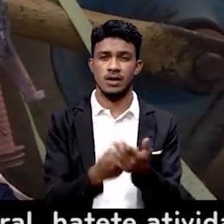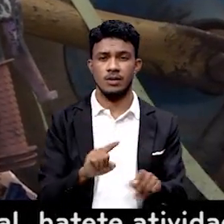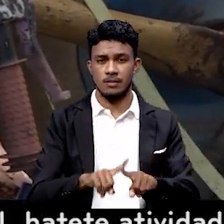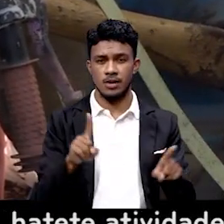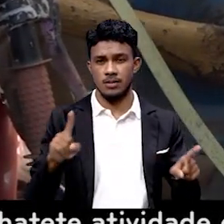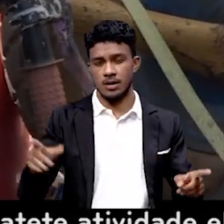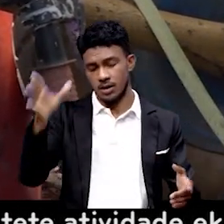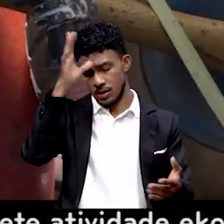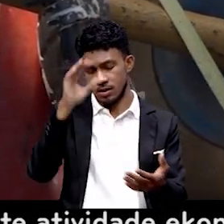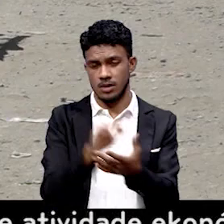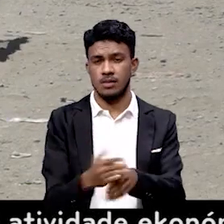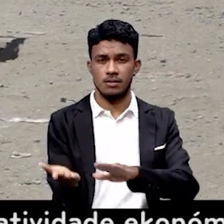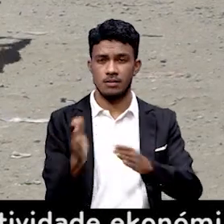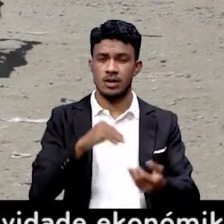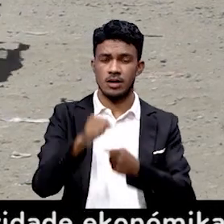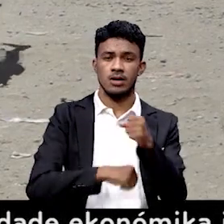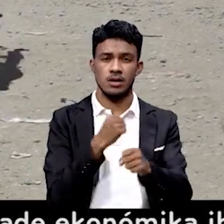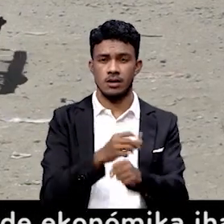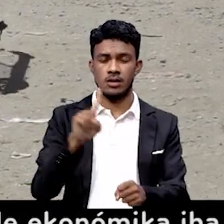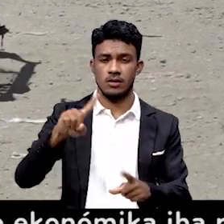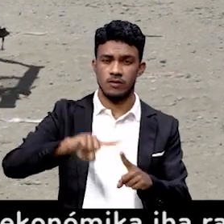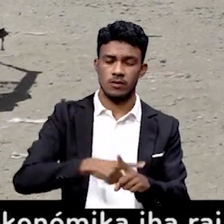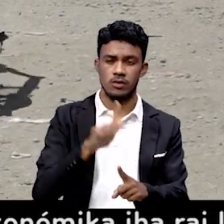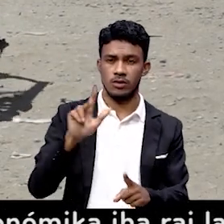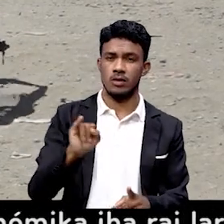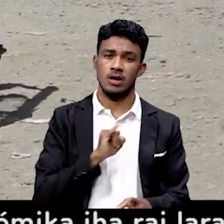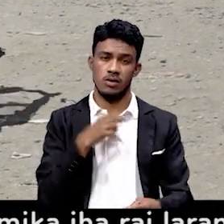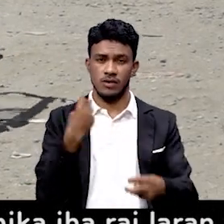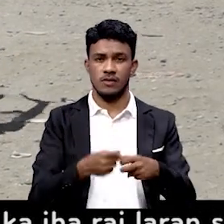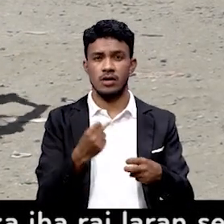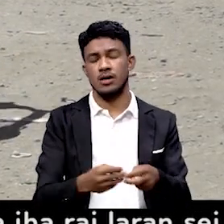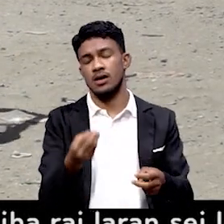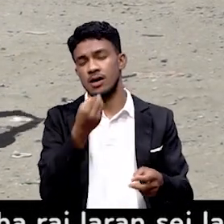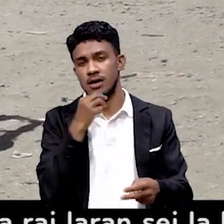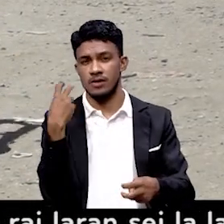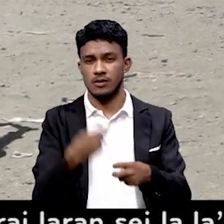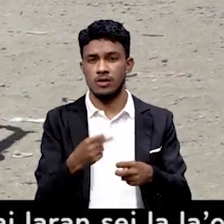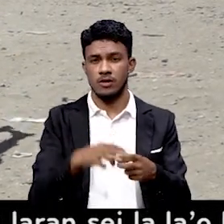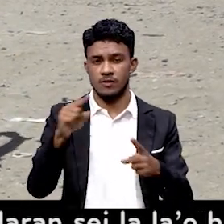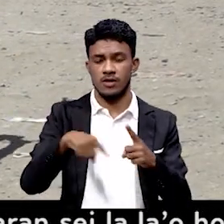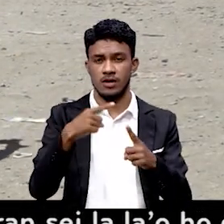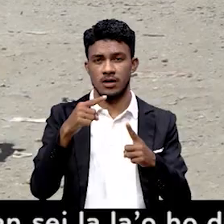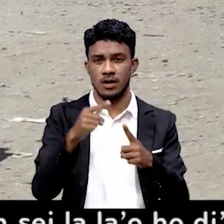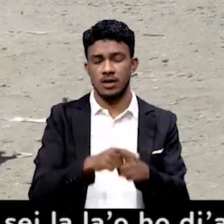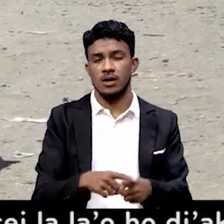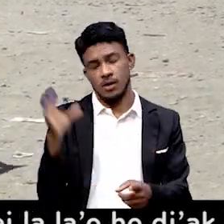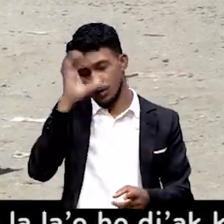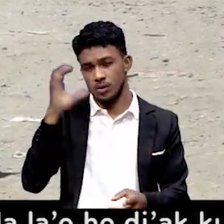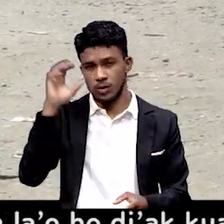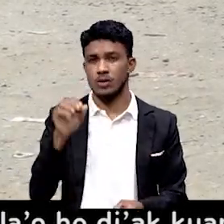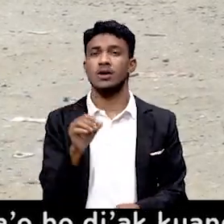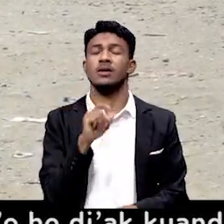nida pulan tolun e awaraska hana raska bahira o papu kabesi atwa